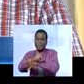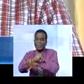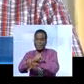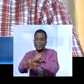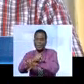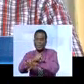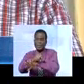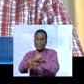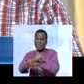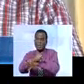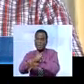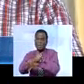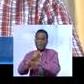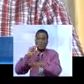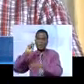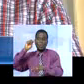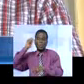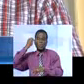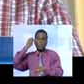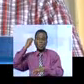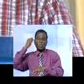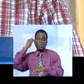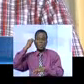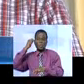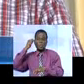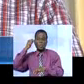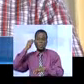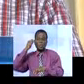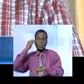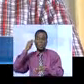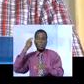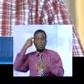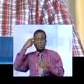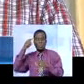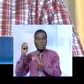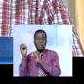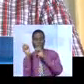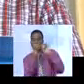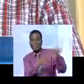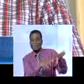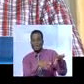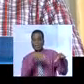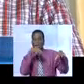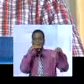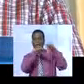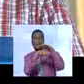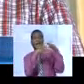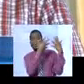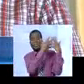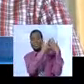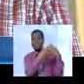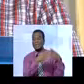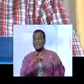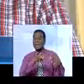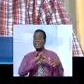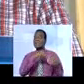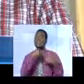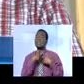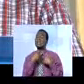Moké, on a arrêté tonton Ekra, William. Je dis, mais pourquoi? Il dit,